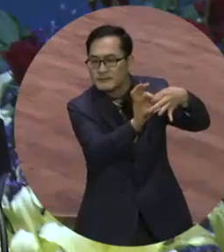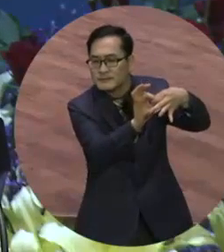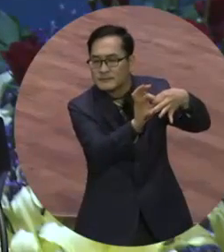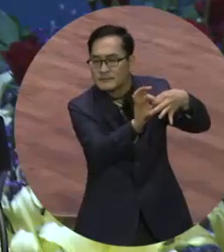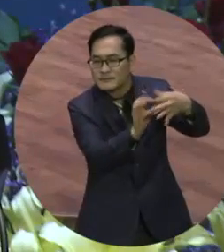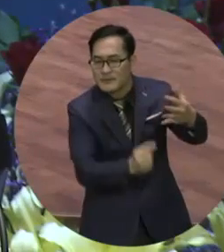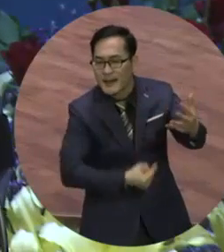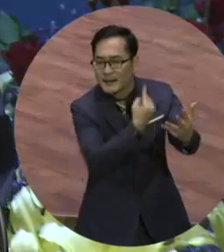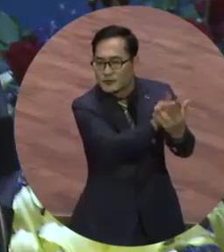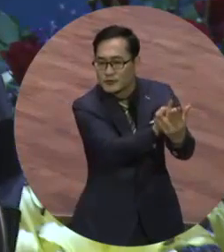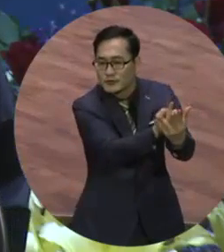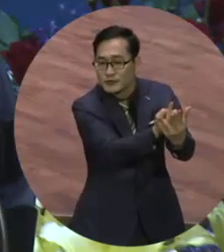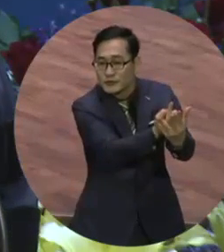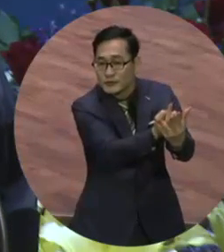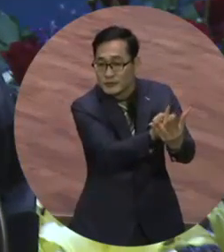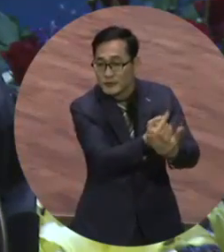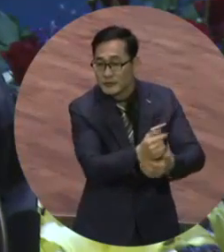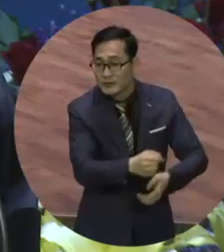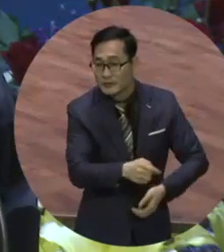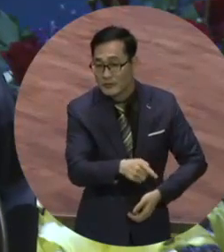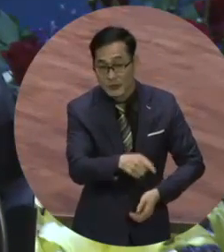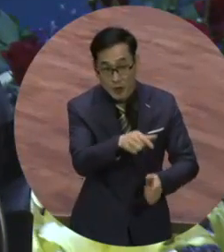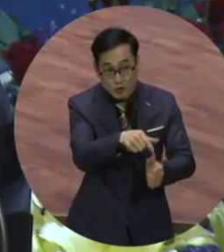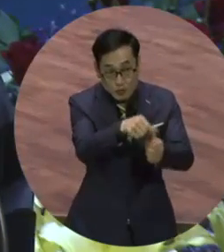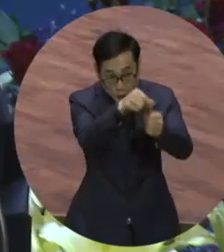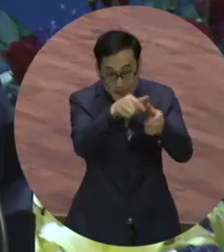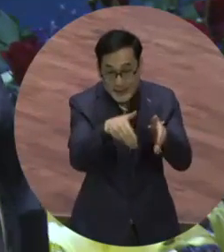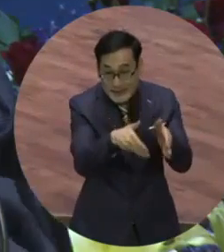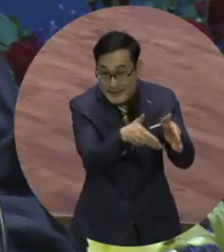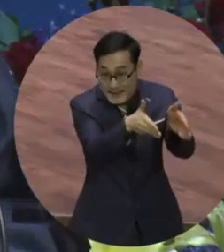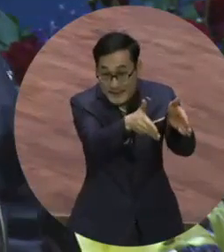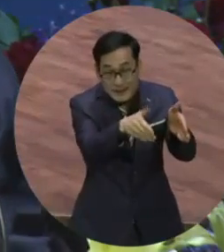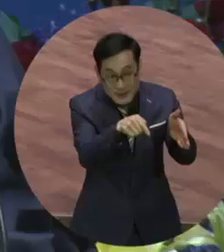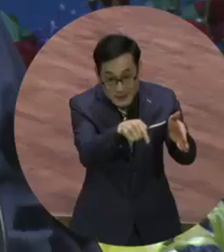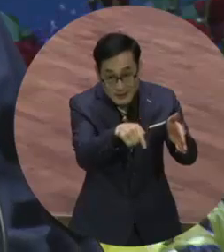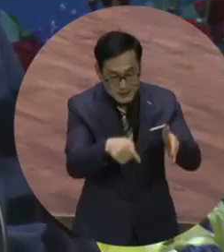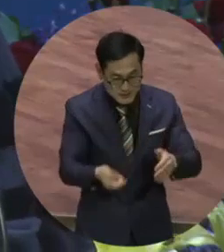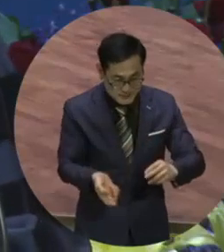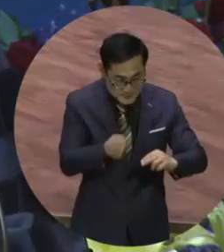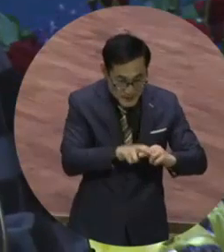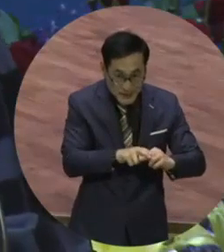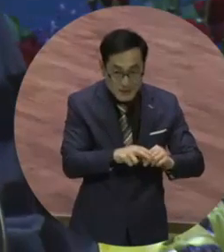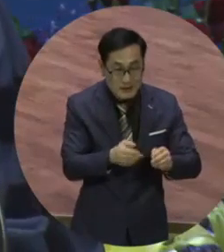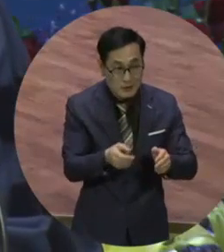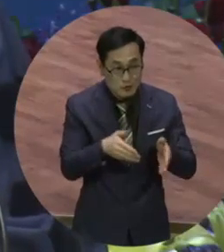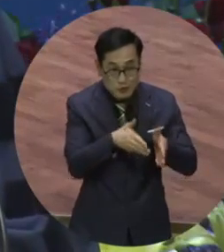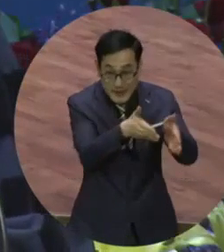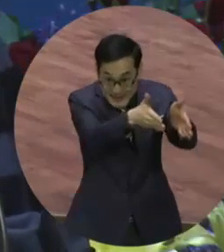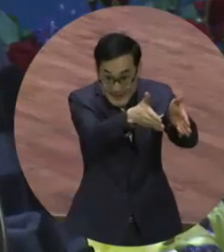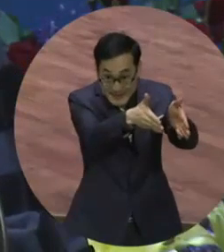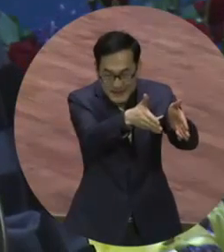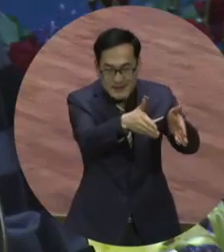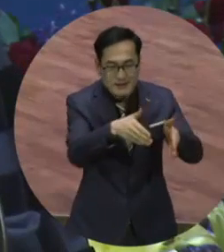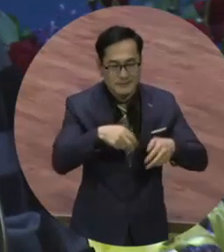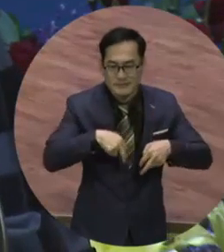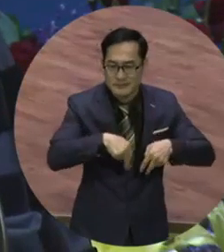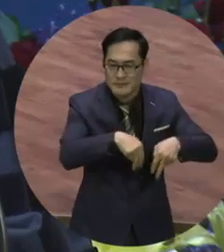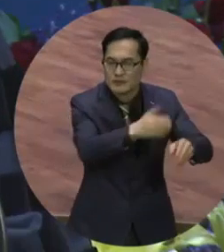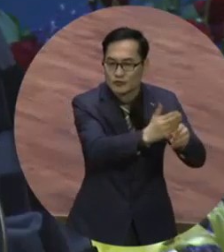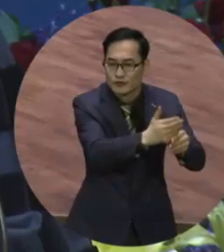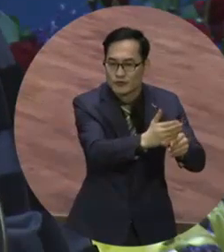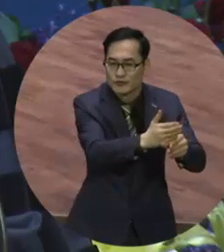것. 이 구원받은 자리에 지금 와서 앉아 있다는 것. 우리의 모든